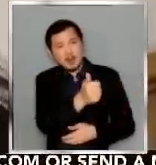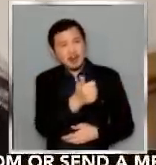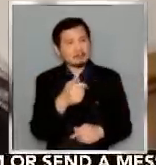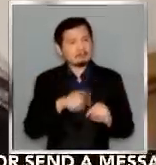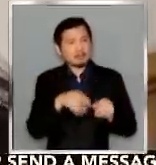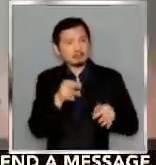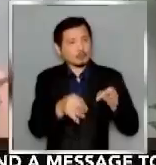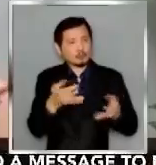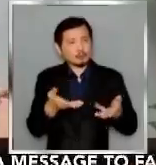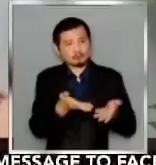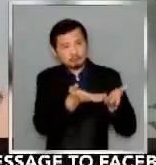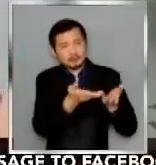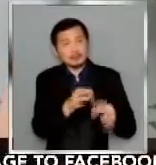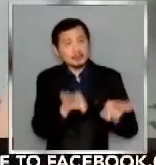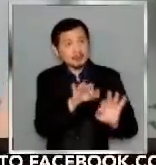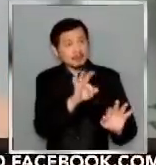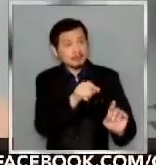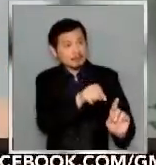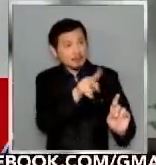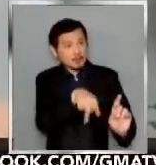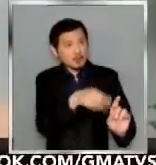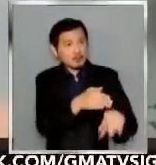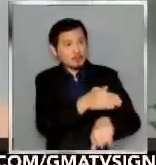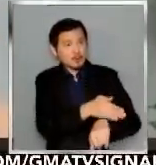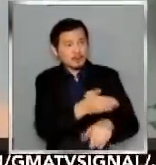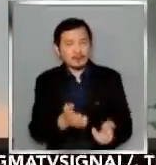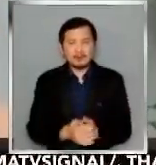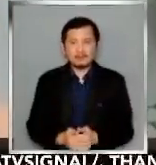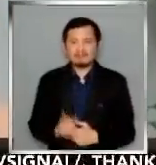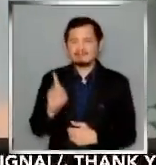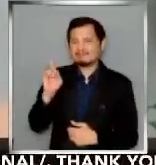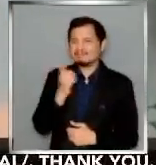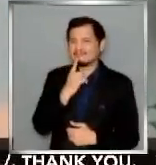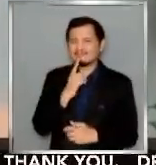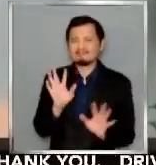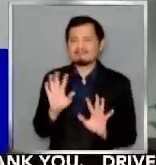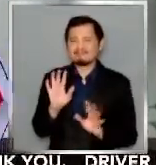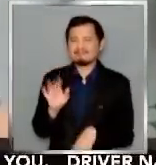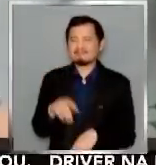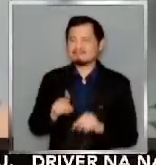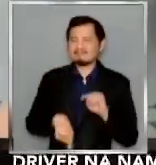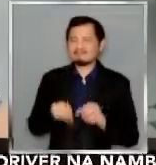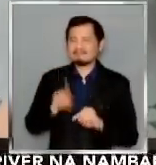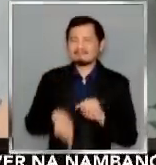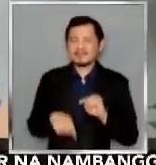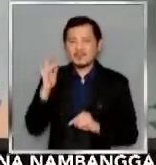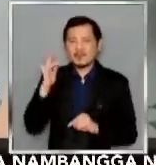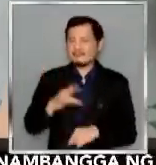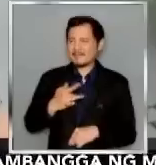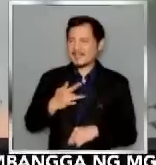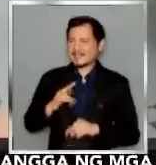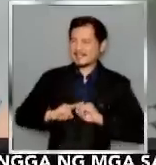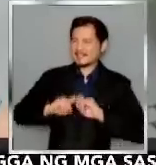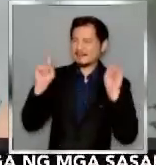naman talaga yung tao. Wala na eh. Parang iba na eh. Kasi iba na yung feeling. So wala